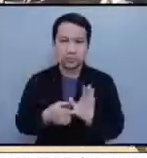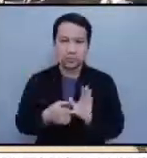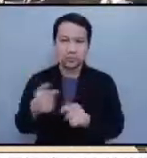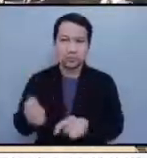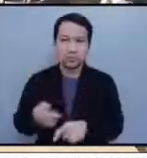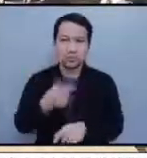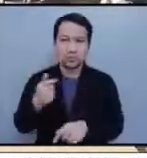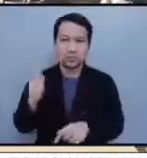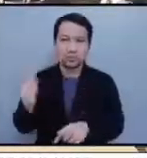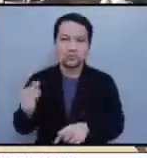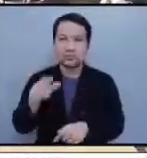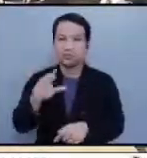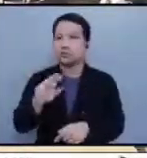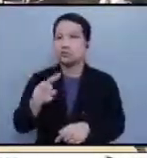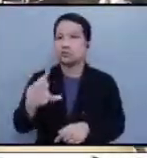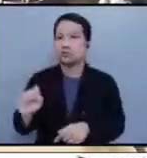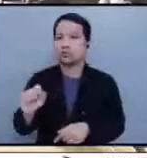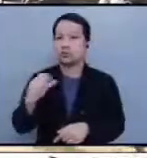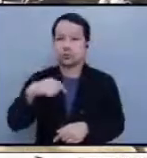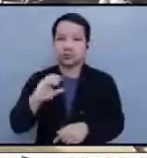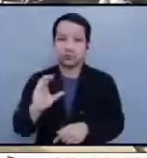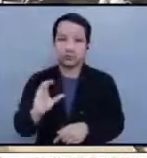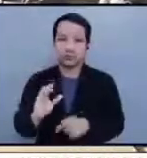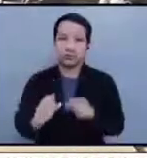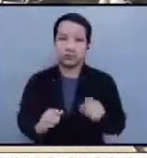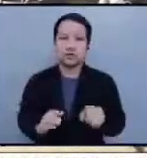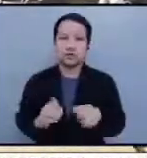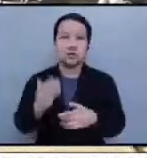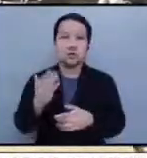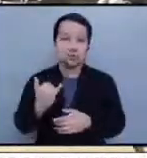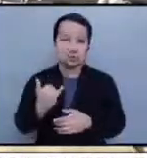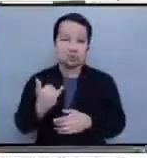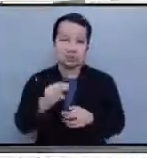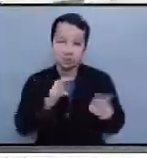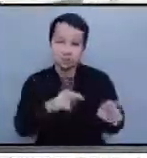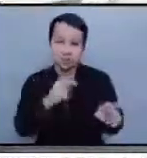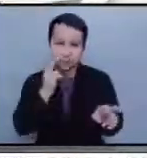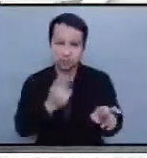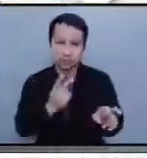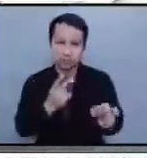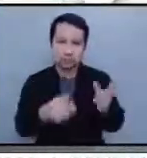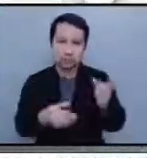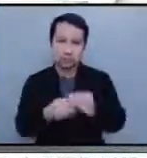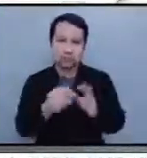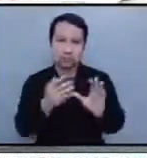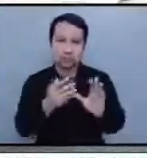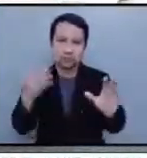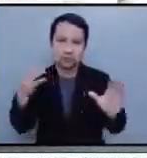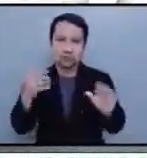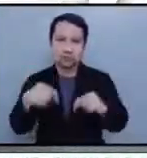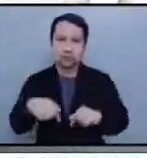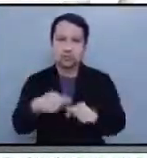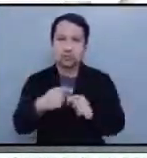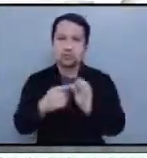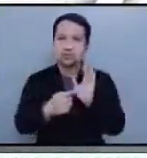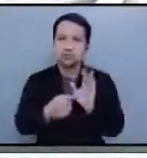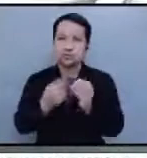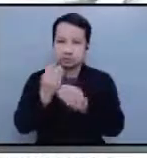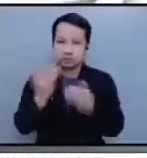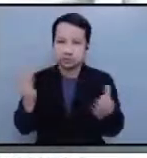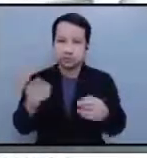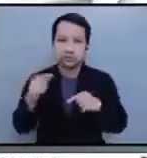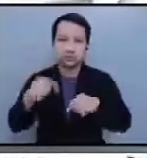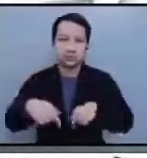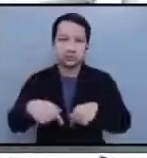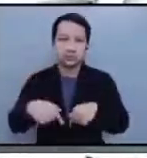ng Commonwealth Avenue, Quezon City. At dahil nga nakita na marami talaga pumipila, halimbawa dito sa ating kinapapwestuhan, ito yung sa bahagi ng